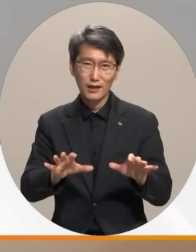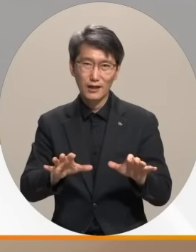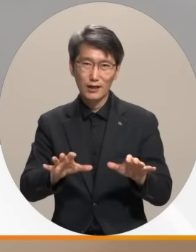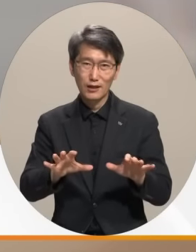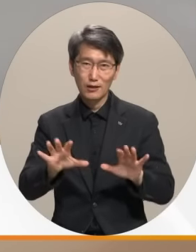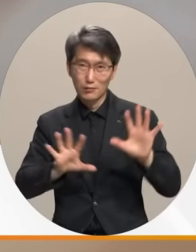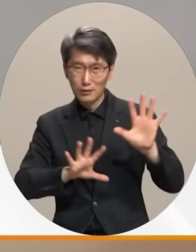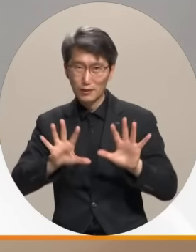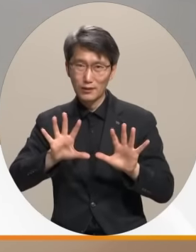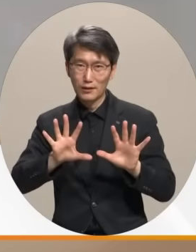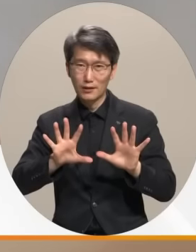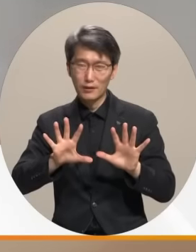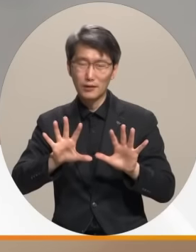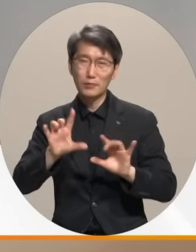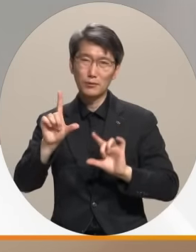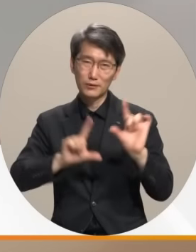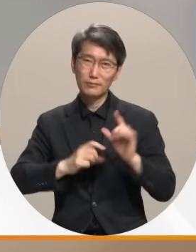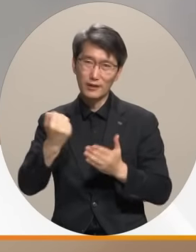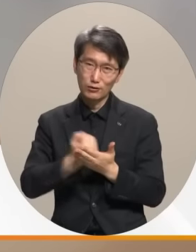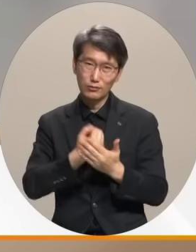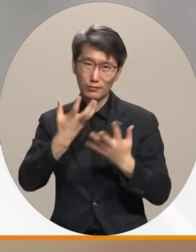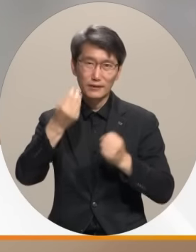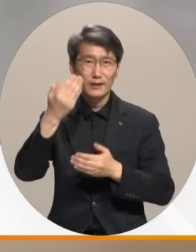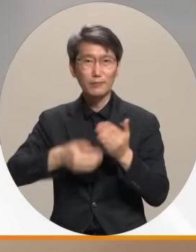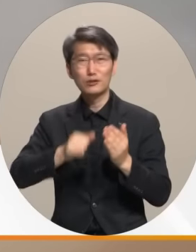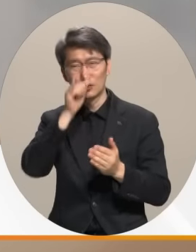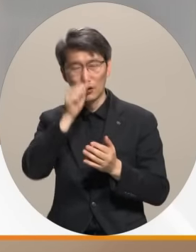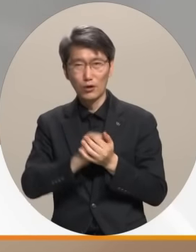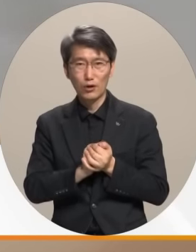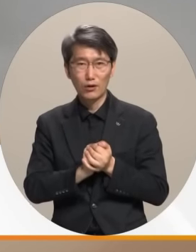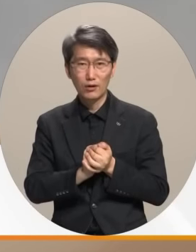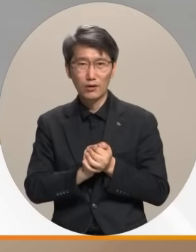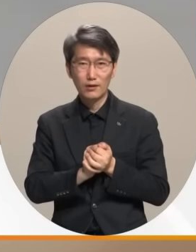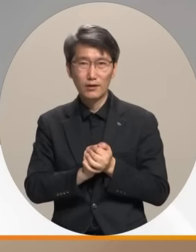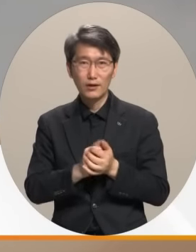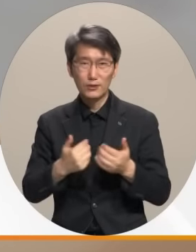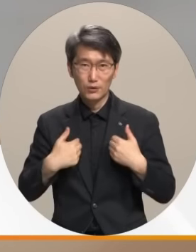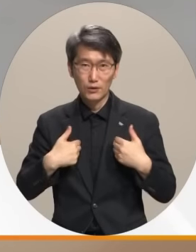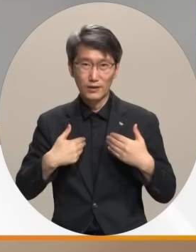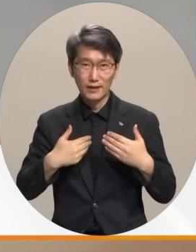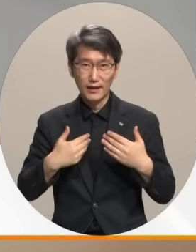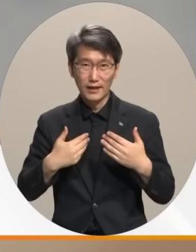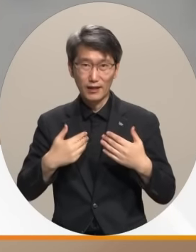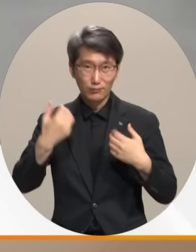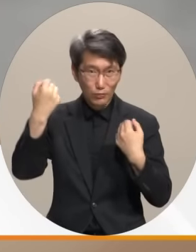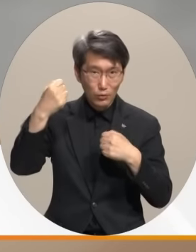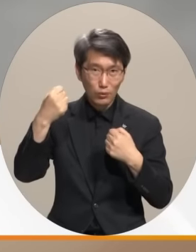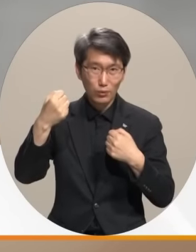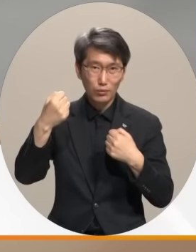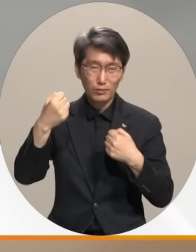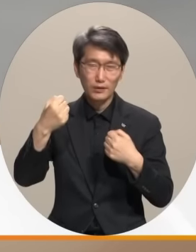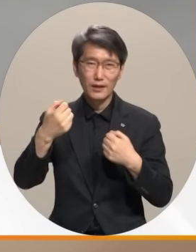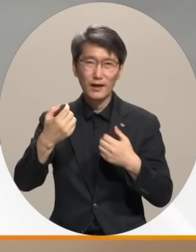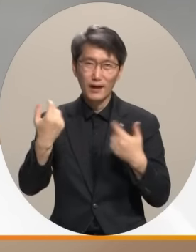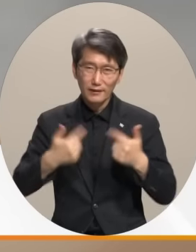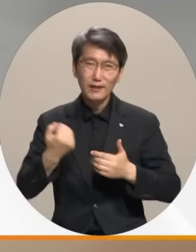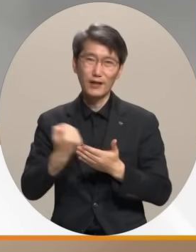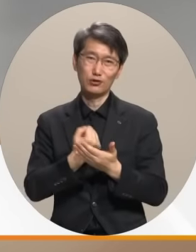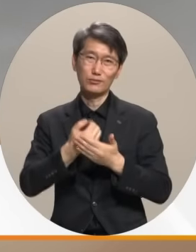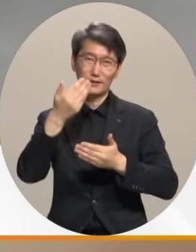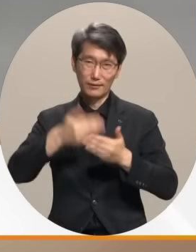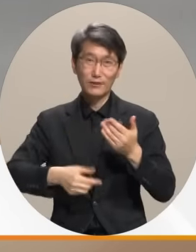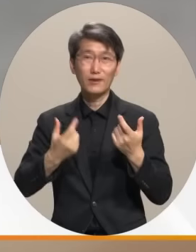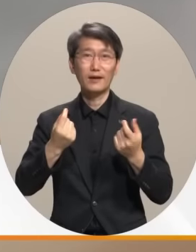모습이 아쉬움이 많이 남았었는데 저에게 무대는 항상 아쉬움이 남는